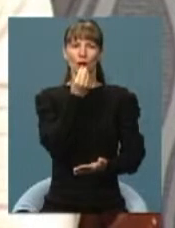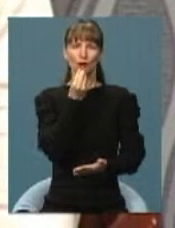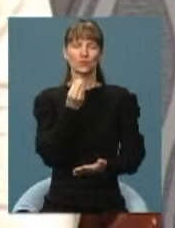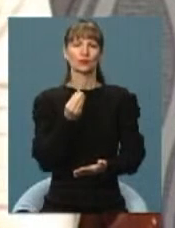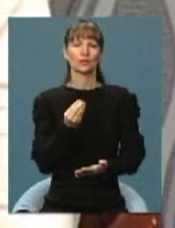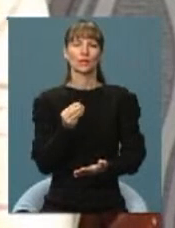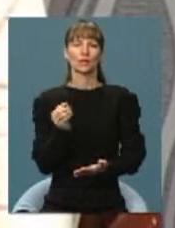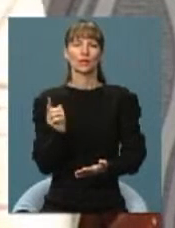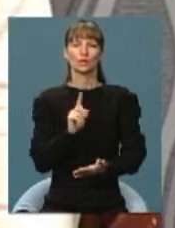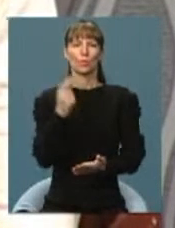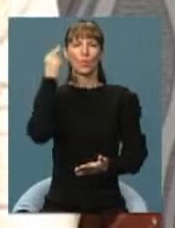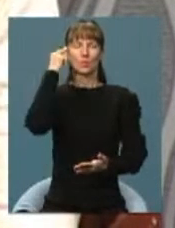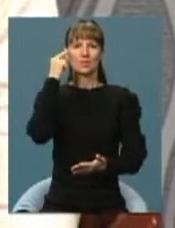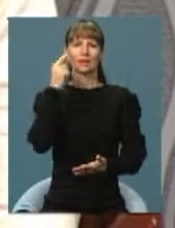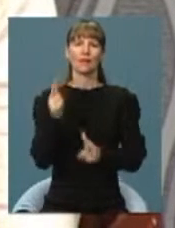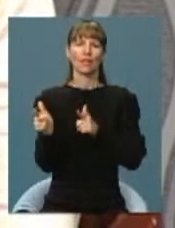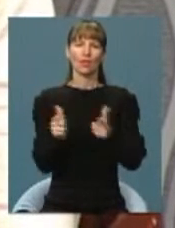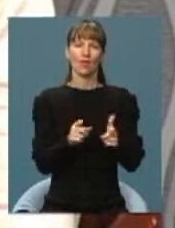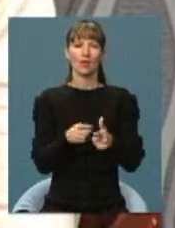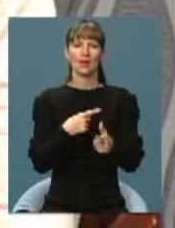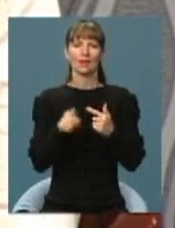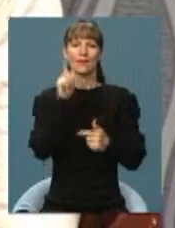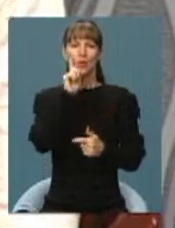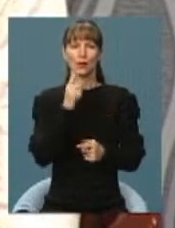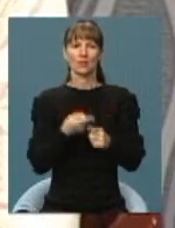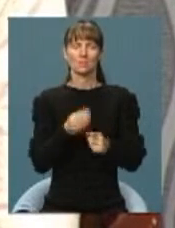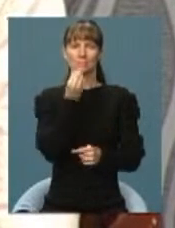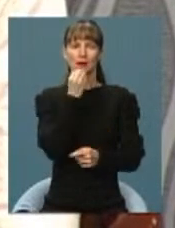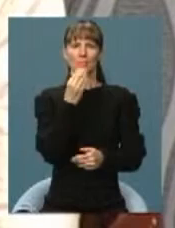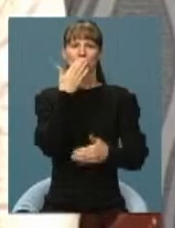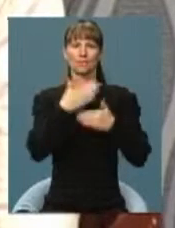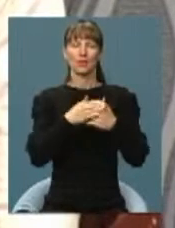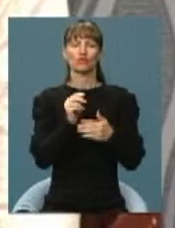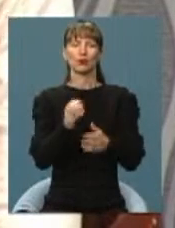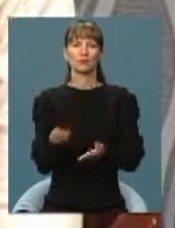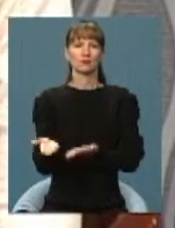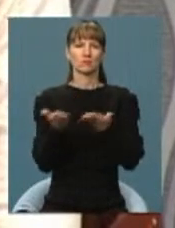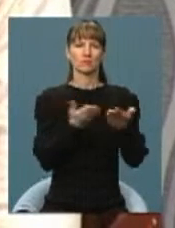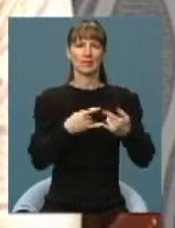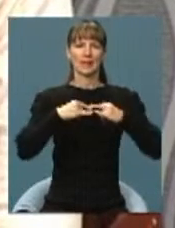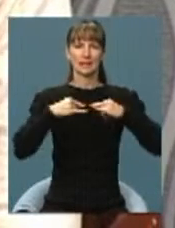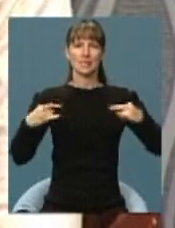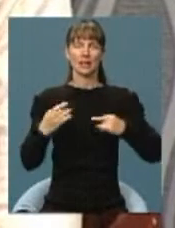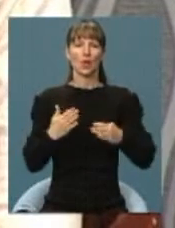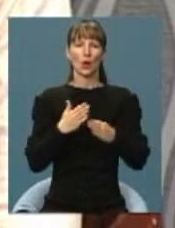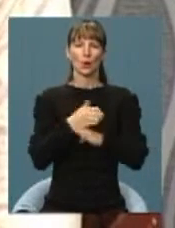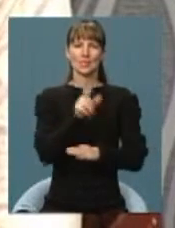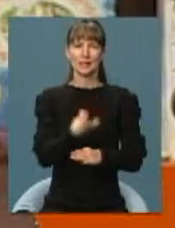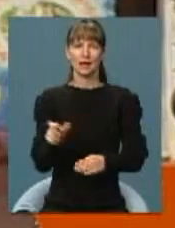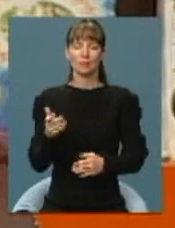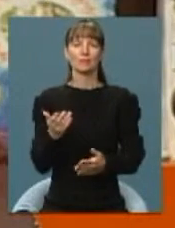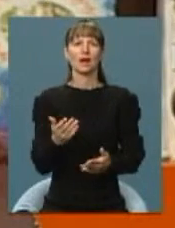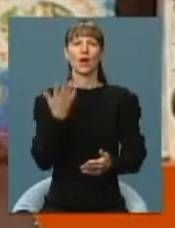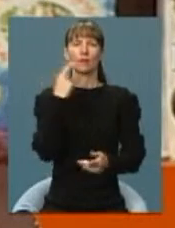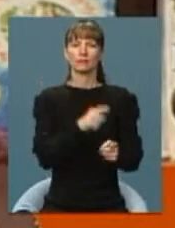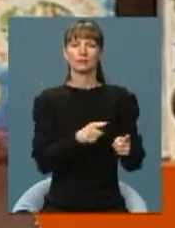і хоча б дізнатися, чи готова, чи смачна ця страва, перш ніж подавати її на стіл гостям. Ну і звичайно таки, коли